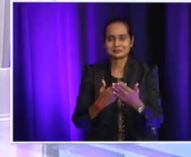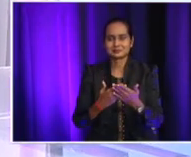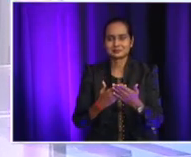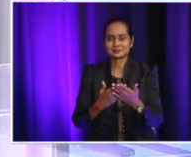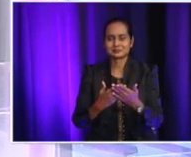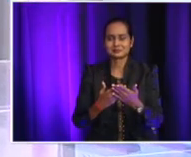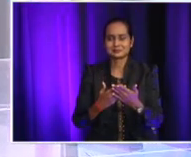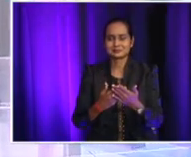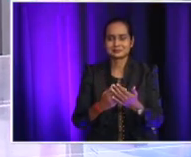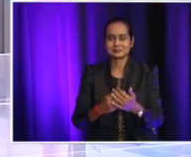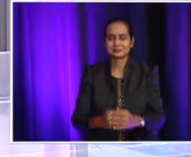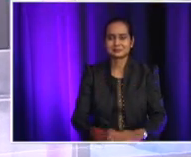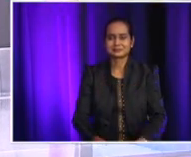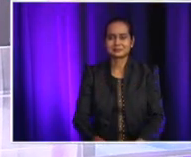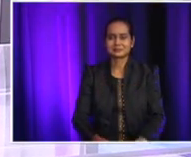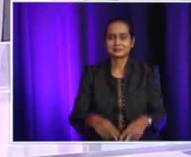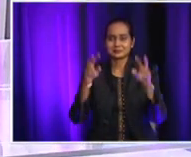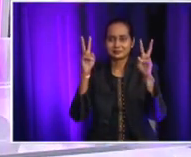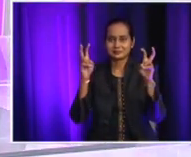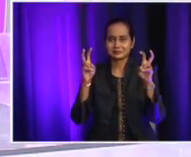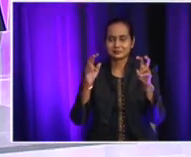aku ini puisi cinta